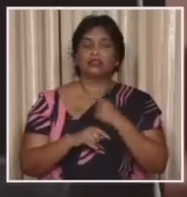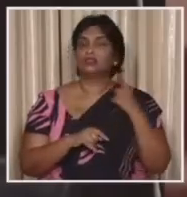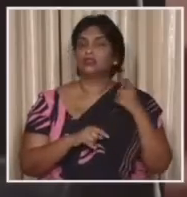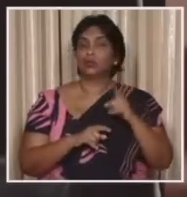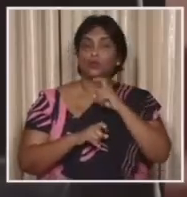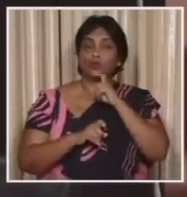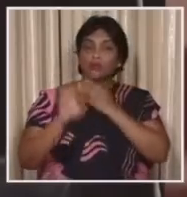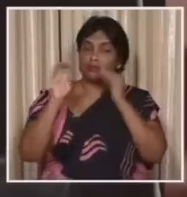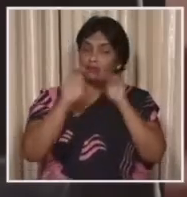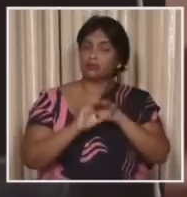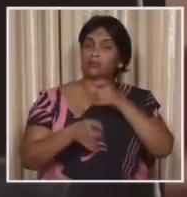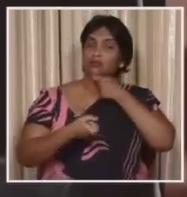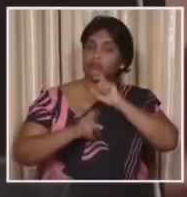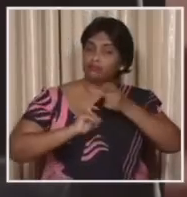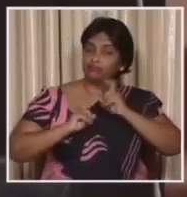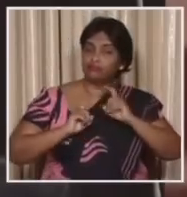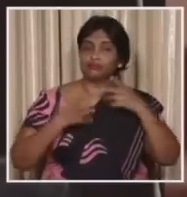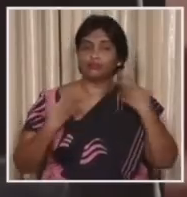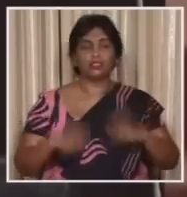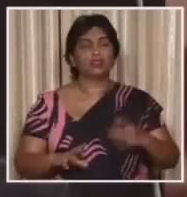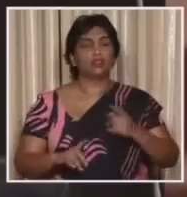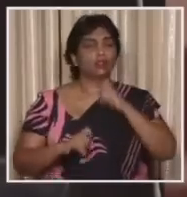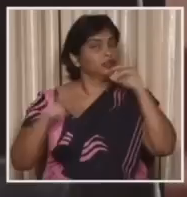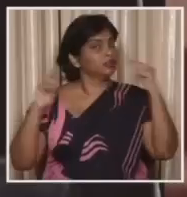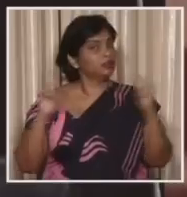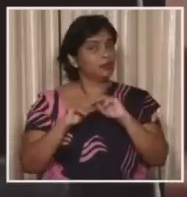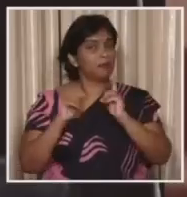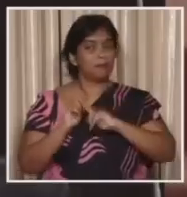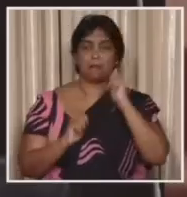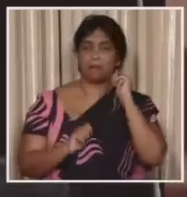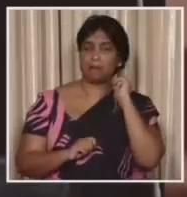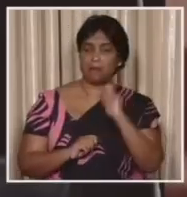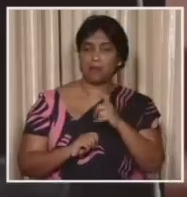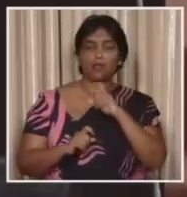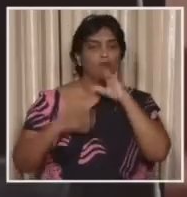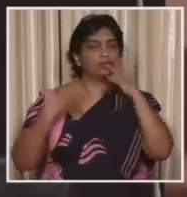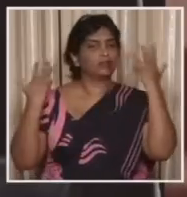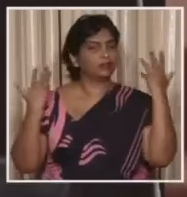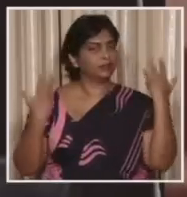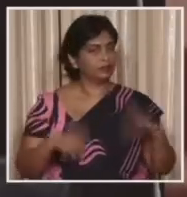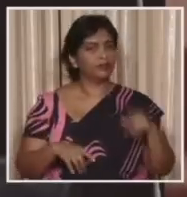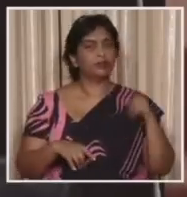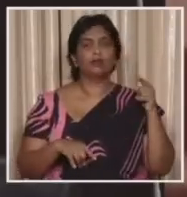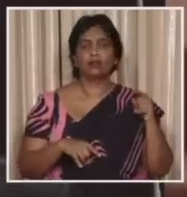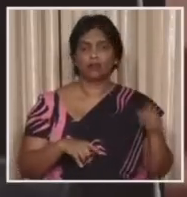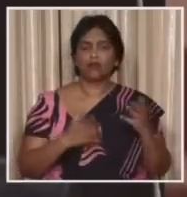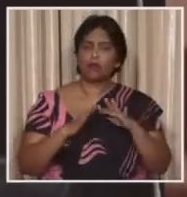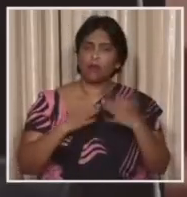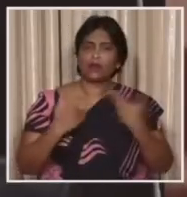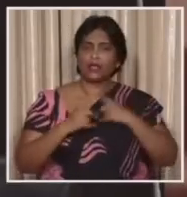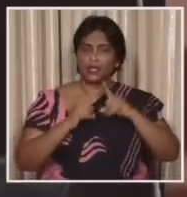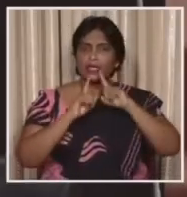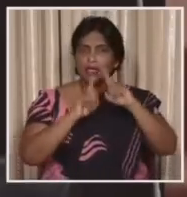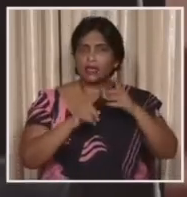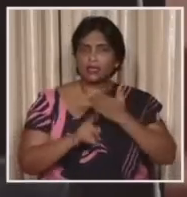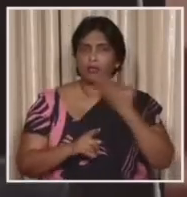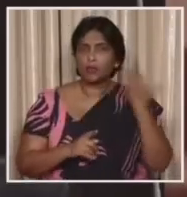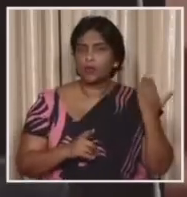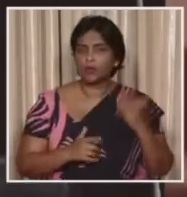නඩුව කතා කරලා ඊට පස්සේ සුප්‍රීම උසාවියෙන් දඩ ගහලා නඩුව ඉවරුනේ. ඉතින් එයාට ඕන එකක් එතනදි කියන්න